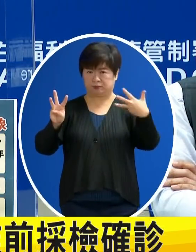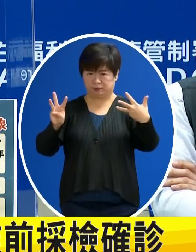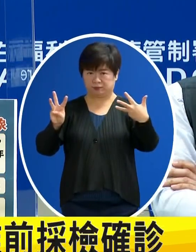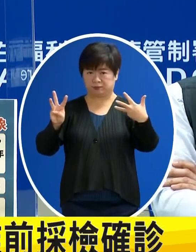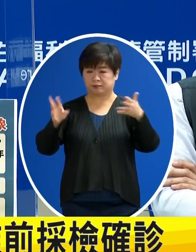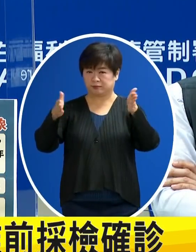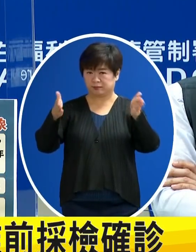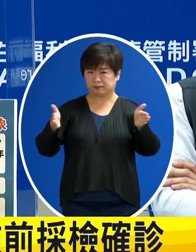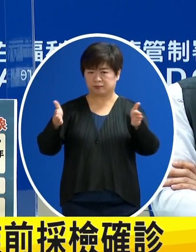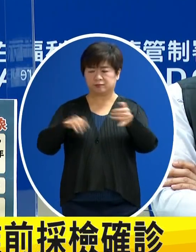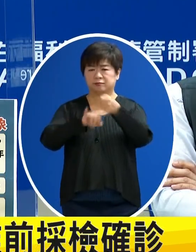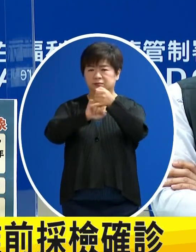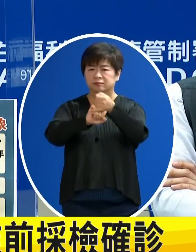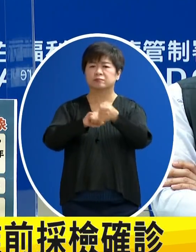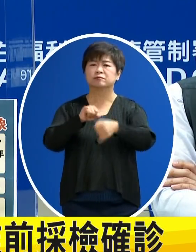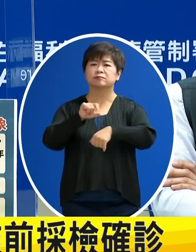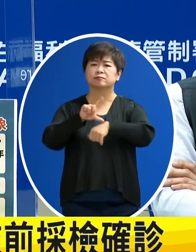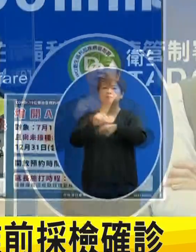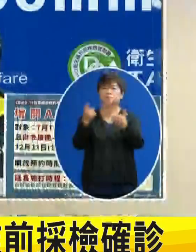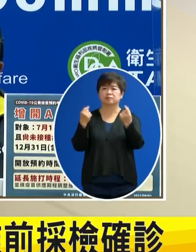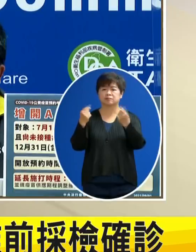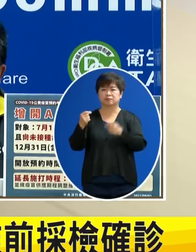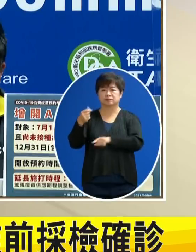它本来就是预约时间一样